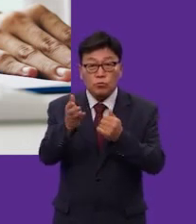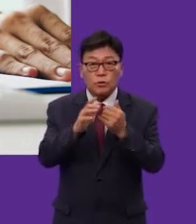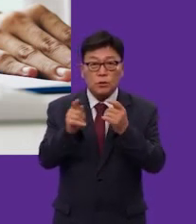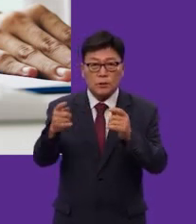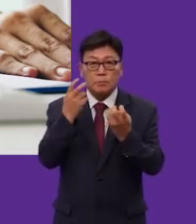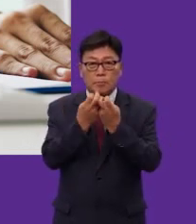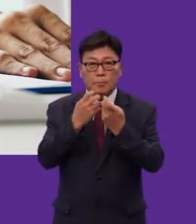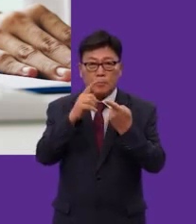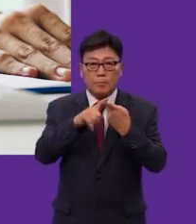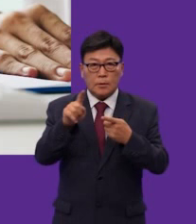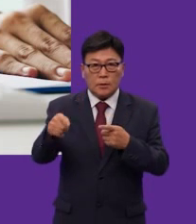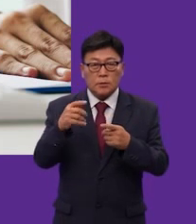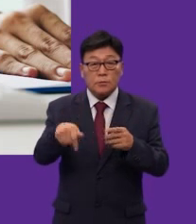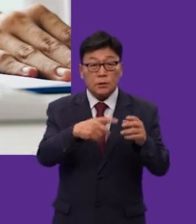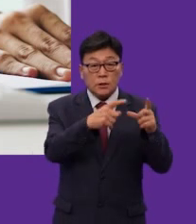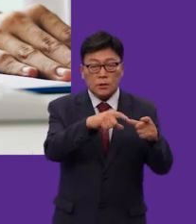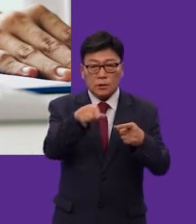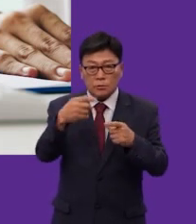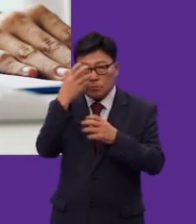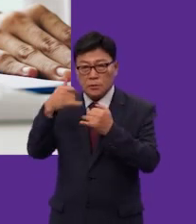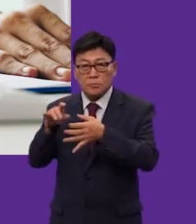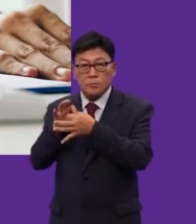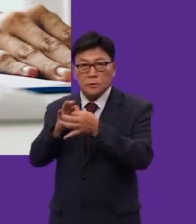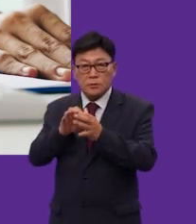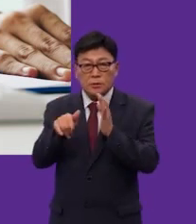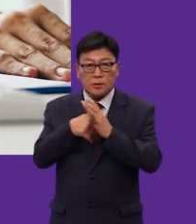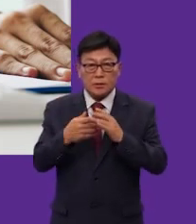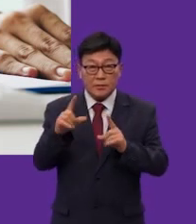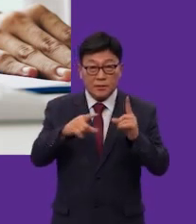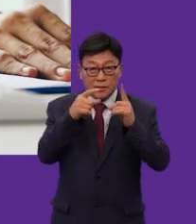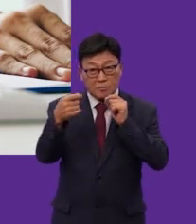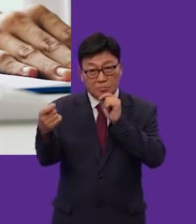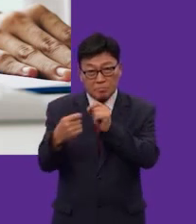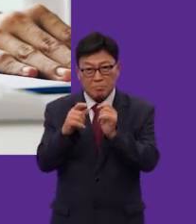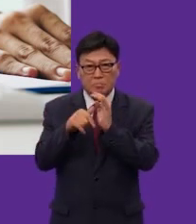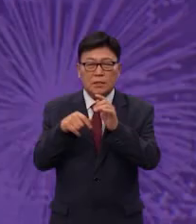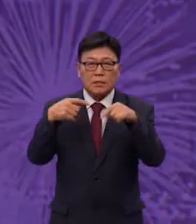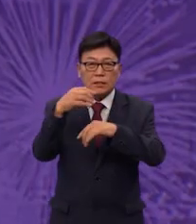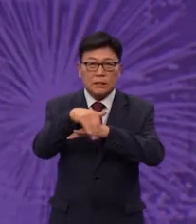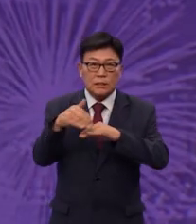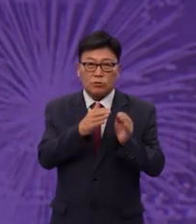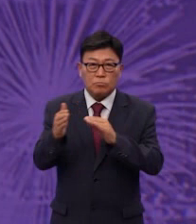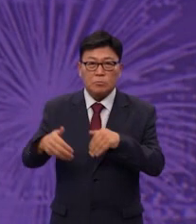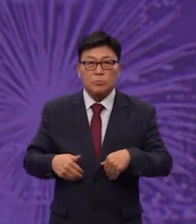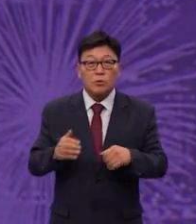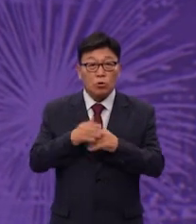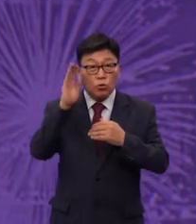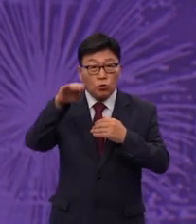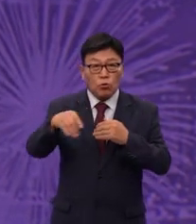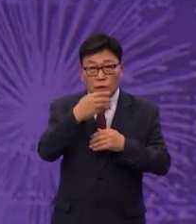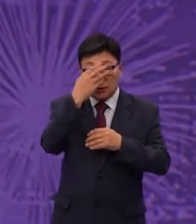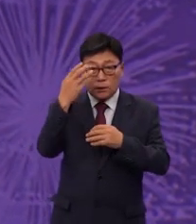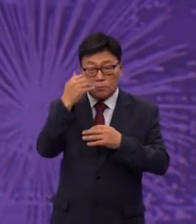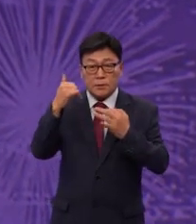청년과 지역사회 연결성을 강화시키는 현장 밀착형 정책 지원이 필요합니다. 이는 추후 청년